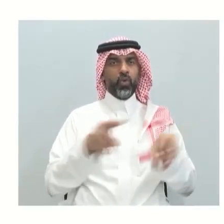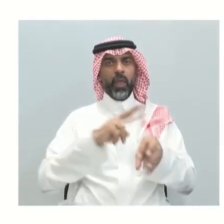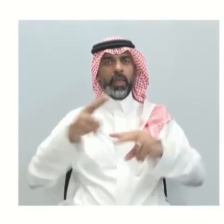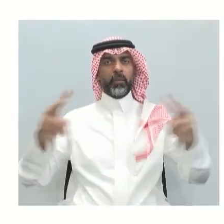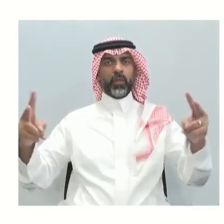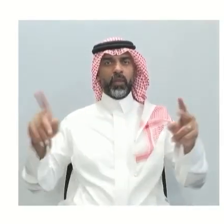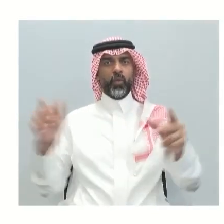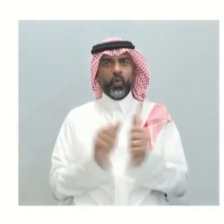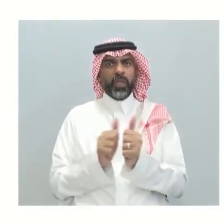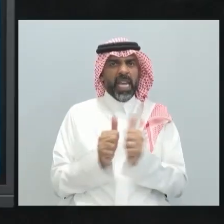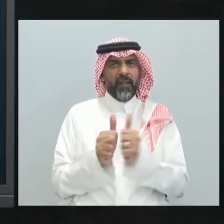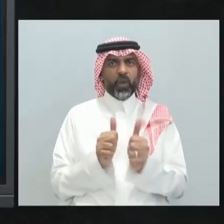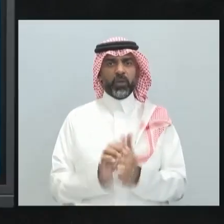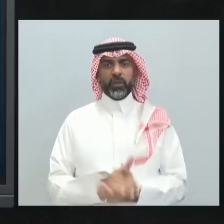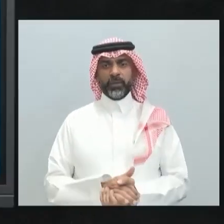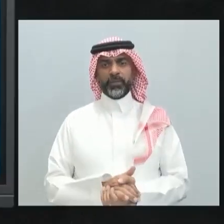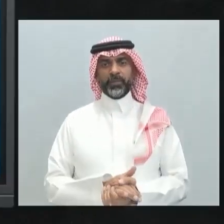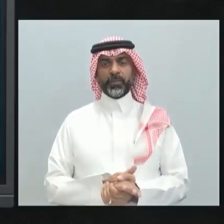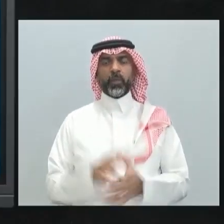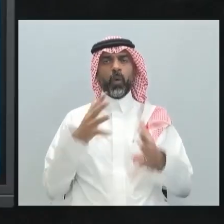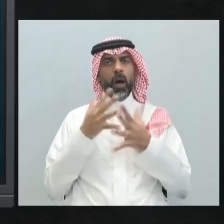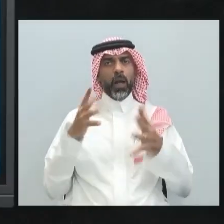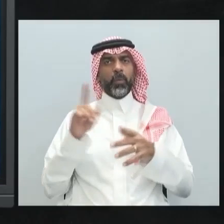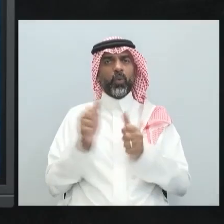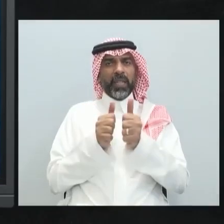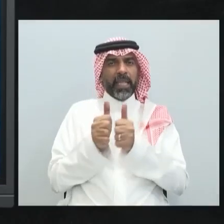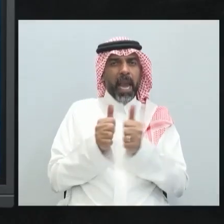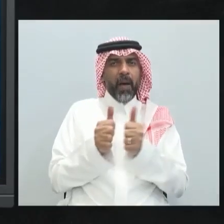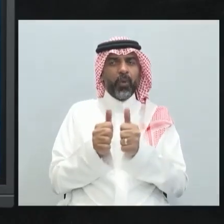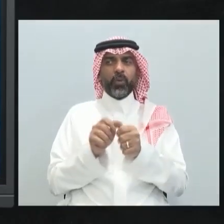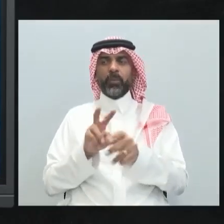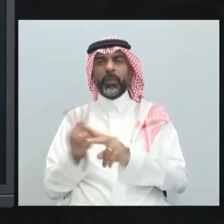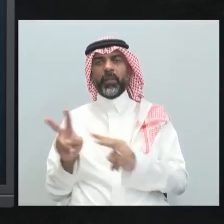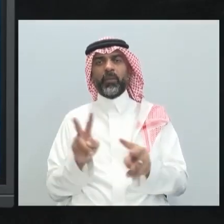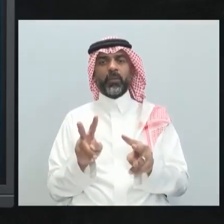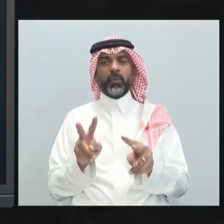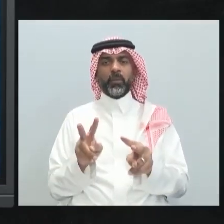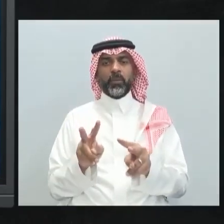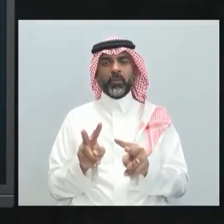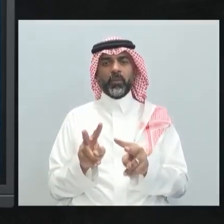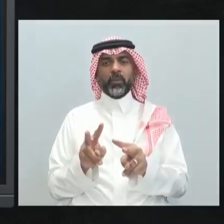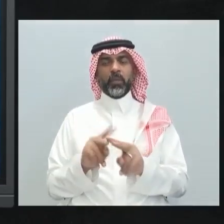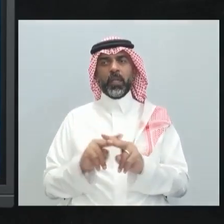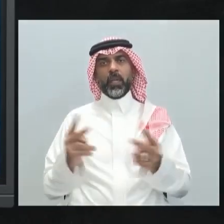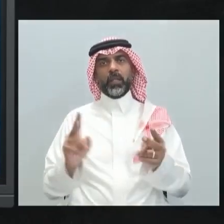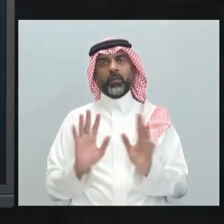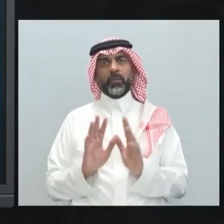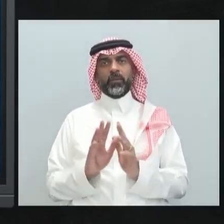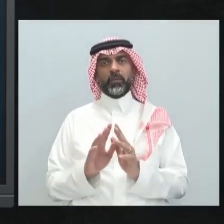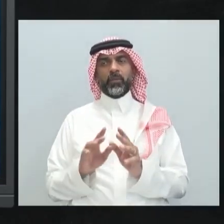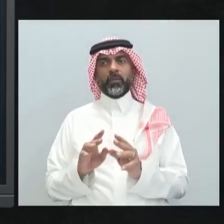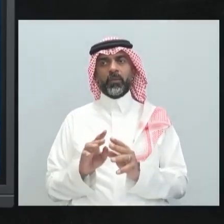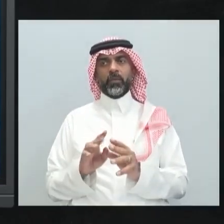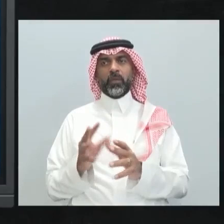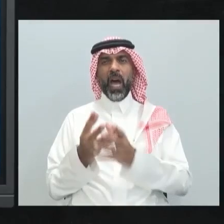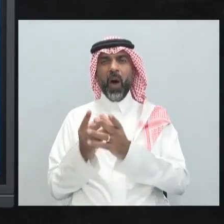المختلفه وذكرنا انه غالبا يكون التنافس ما بين النوع الواحد اكثر من الانواع المختلفه وذلك لتشابه